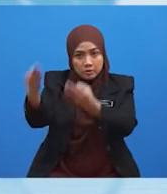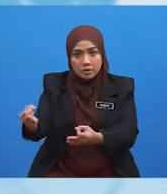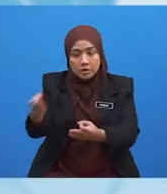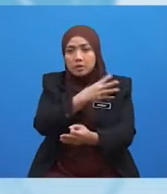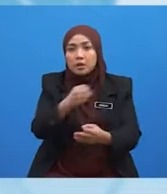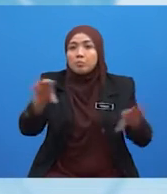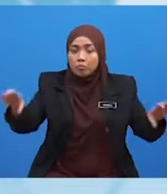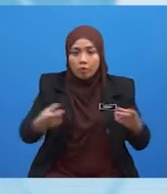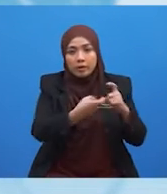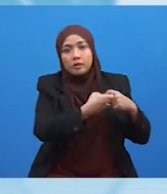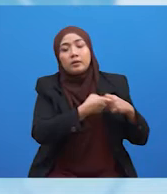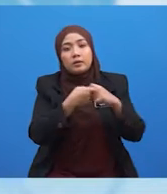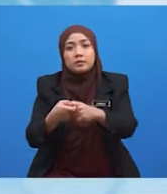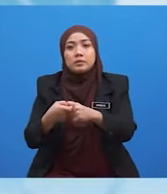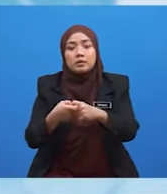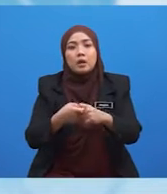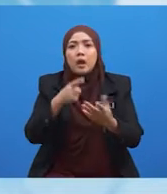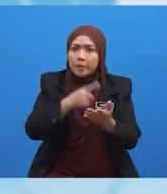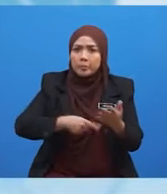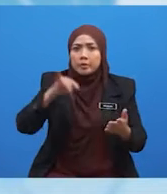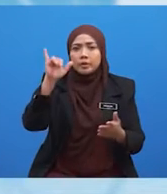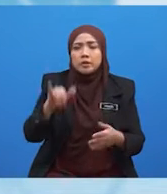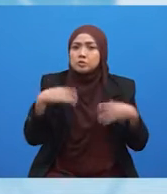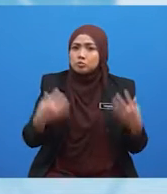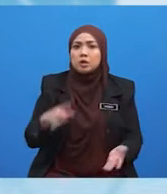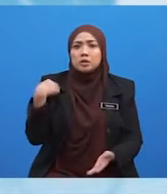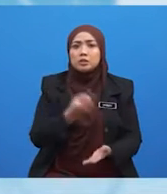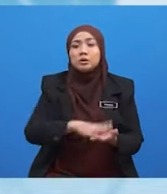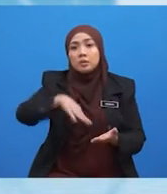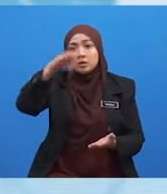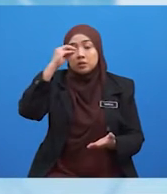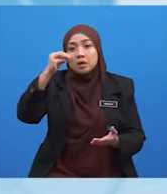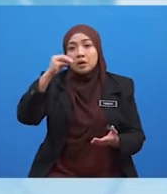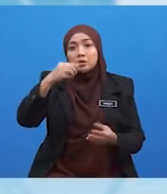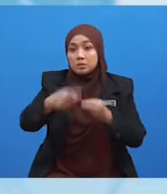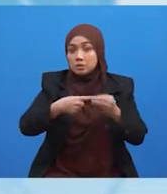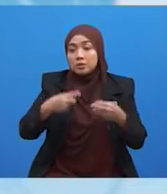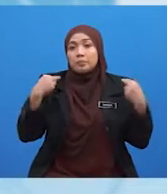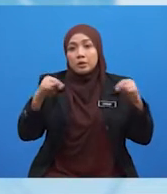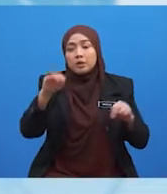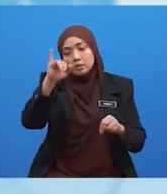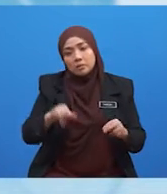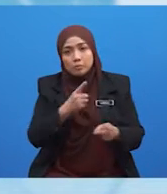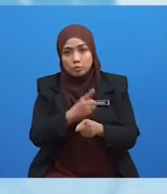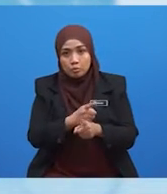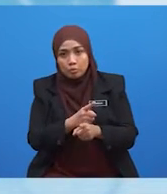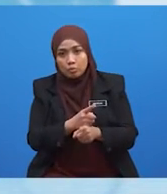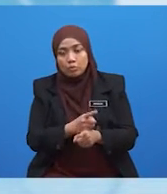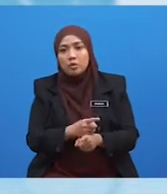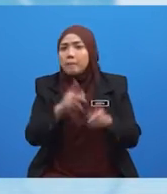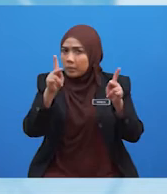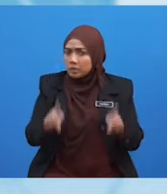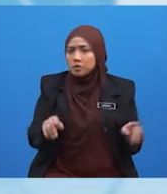membuat perkaitan apa yang dipelajari dengan dunia perniagaan sebenarnya samping itu